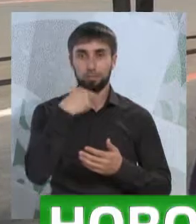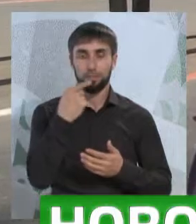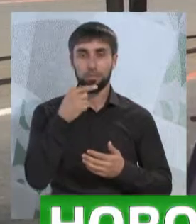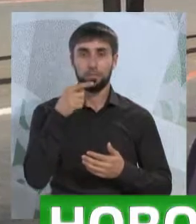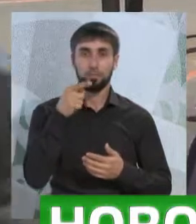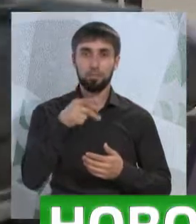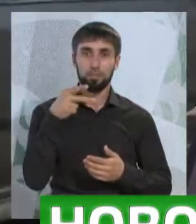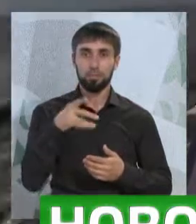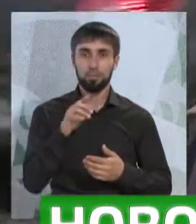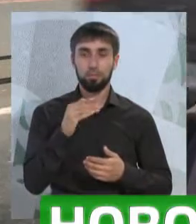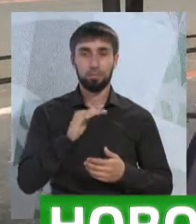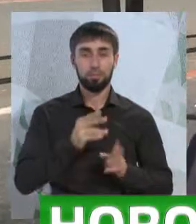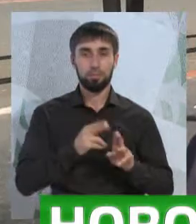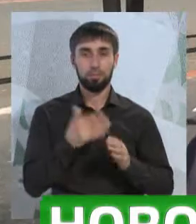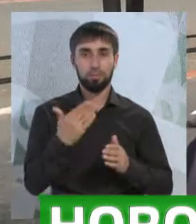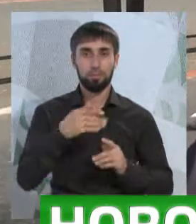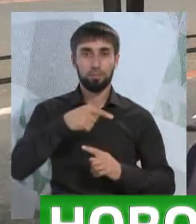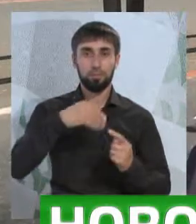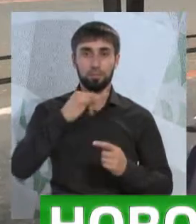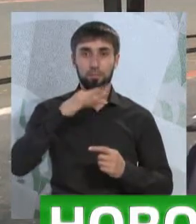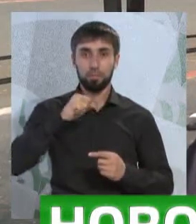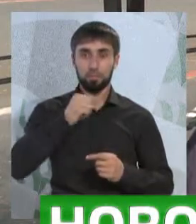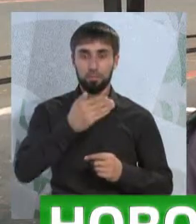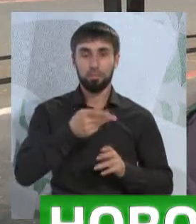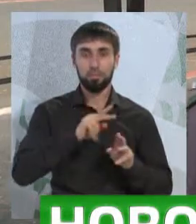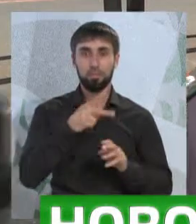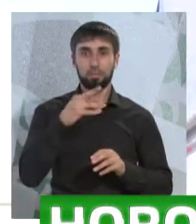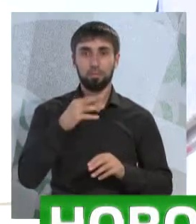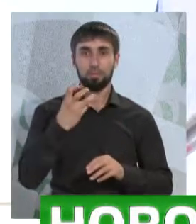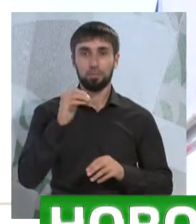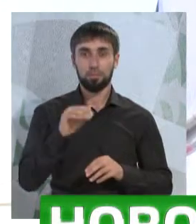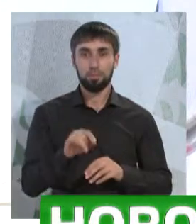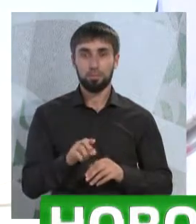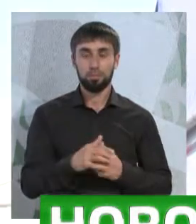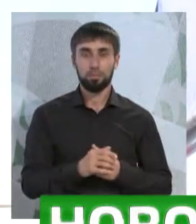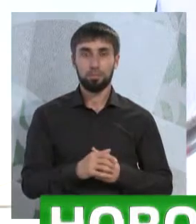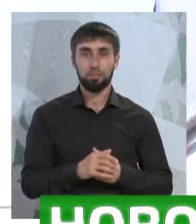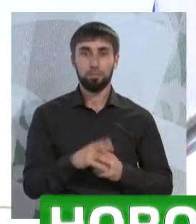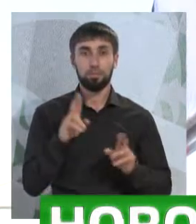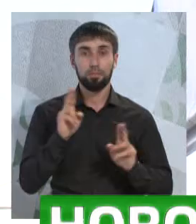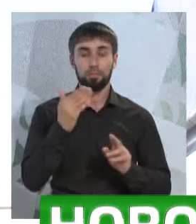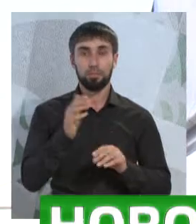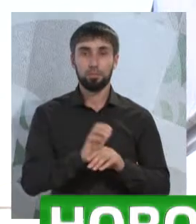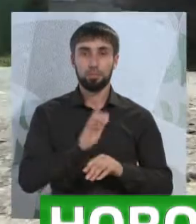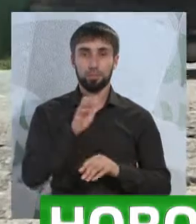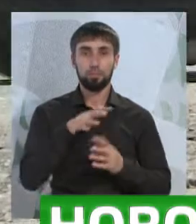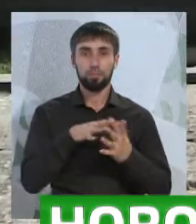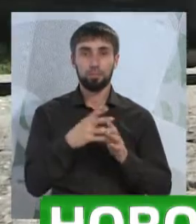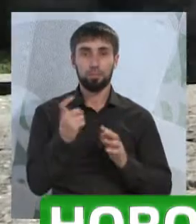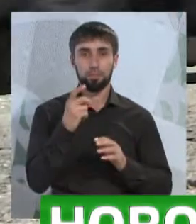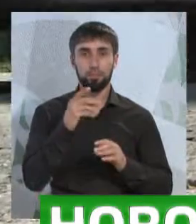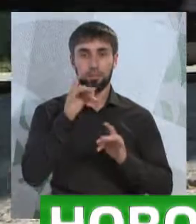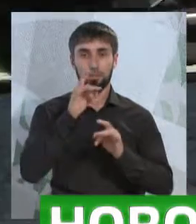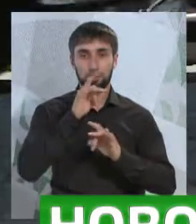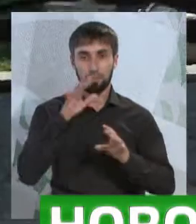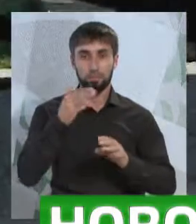2000 рублей, на фирму уже может быть штраф достигать до 300 тысяч рублей. Правила для перевозчиков сельхозкультур действуют с